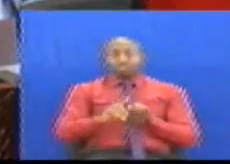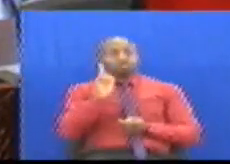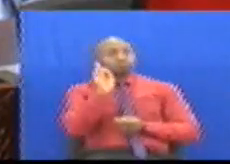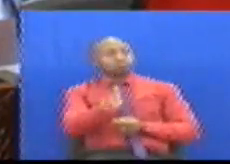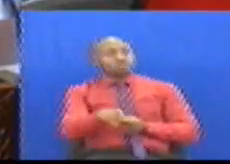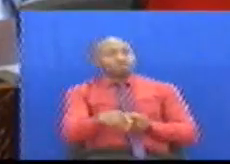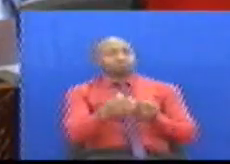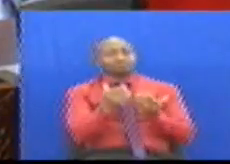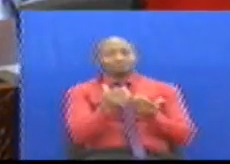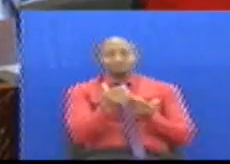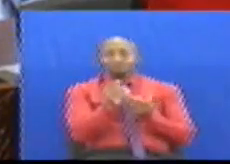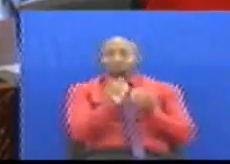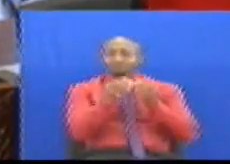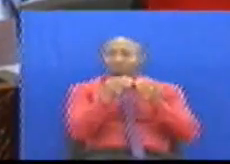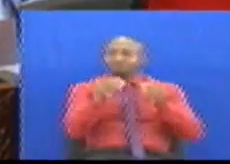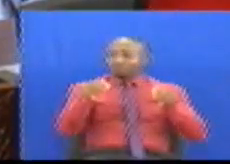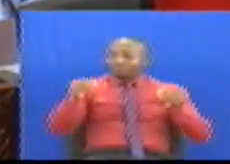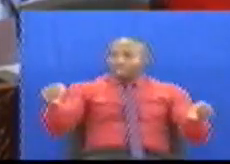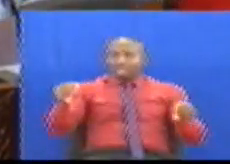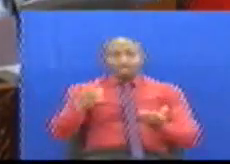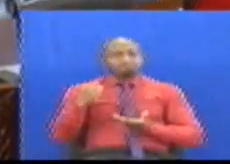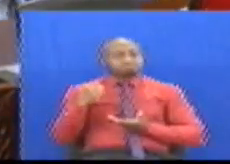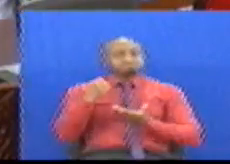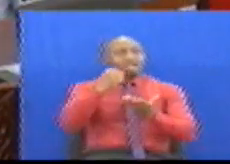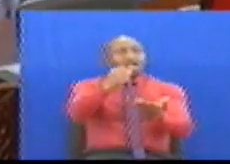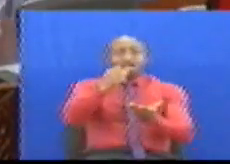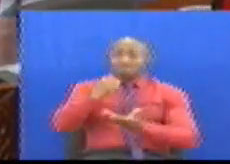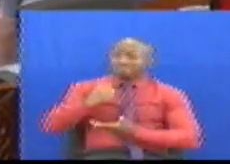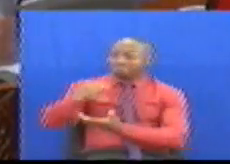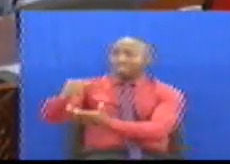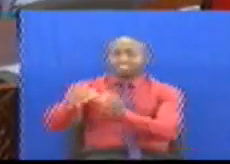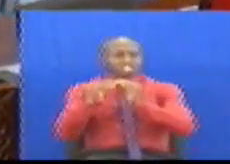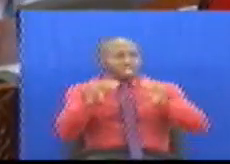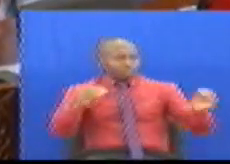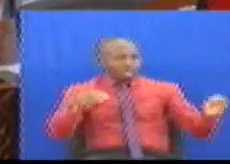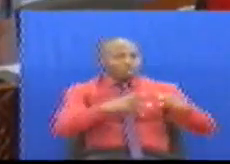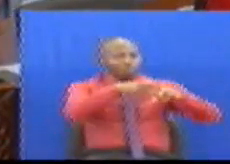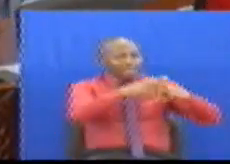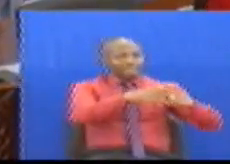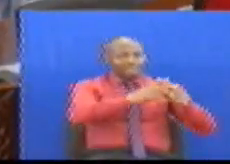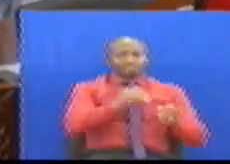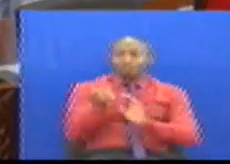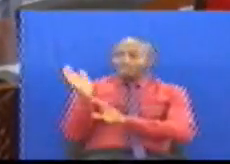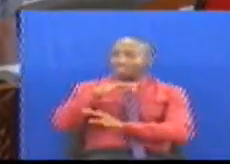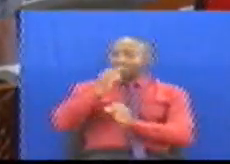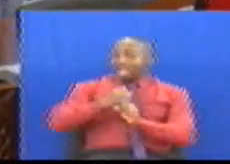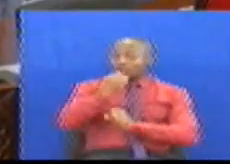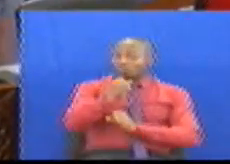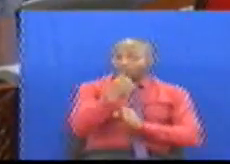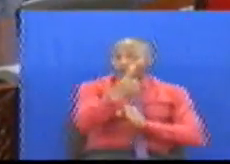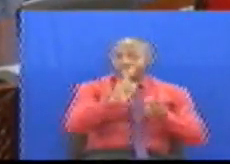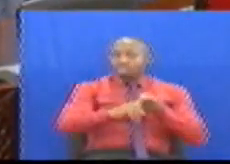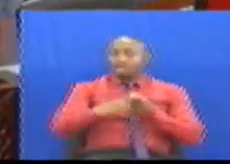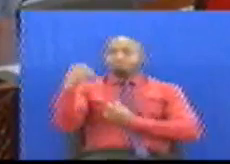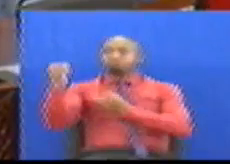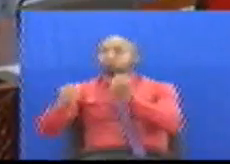na ucheleweshaji mkubwa wa utoaji wa fedha. Wakandarasi wanamaliza hatua fulani, wakurugenzi ama